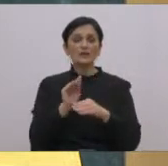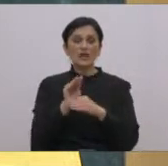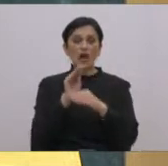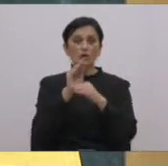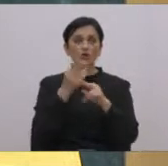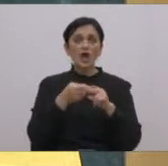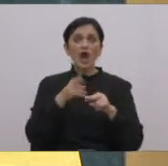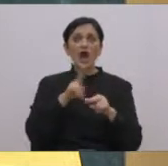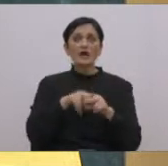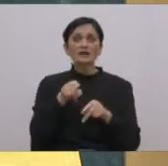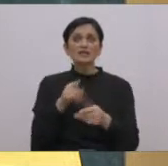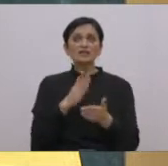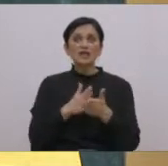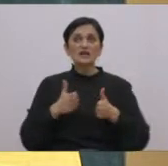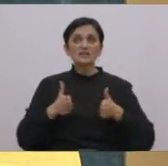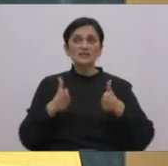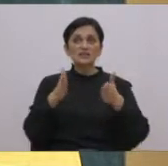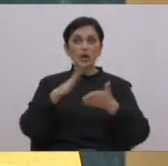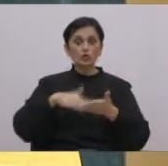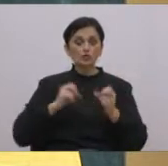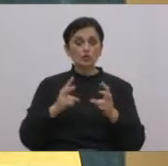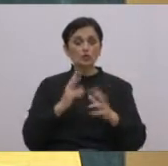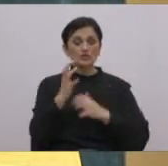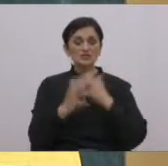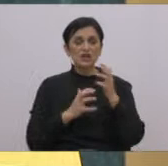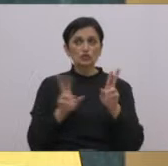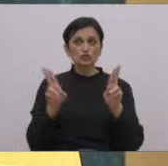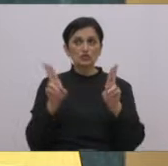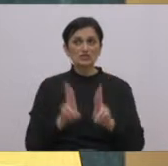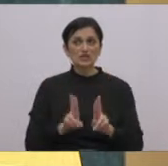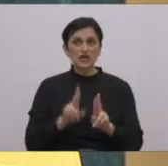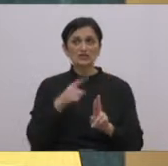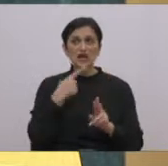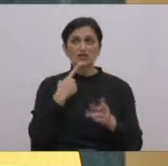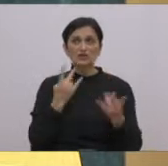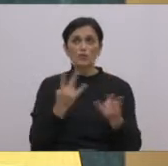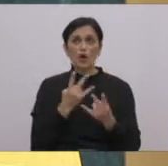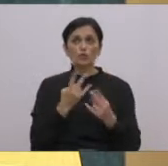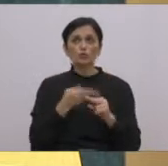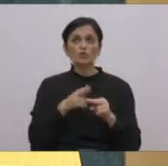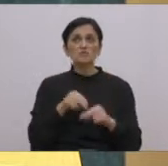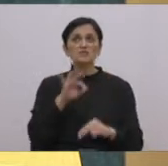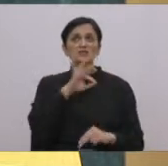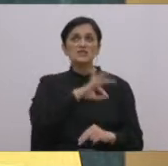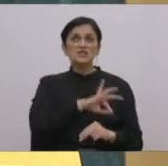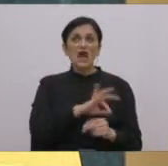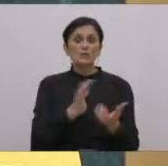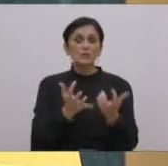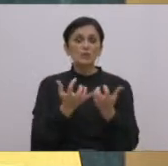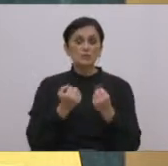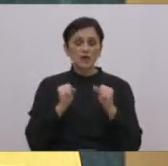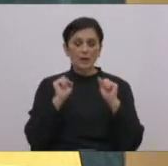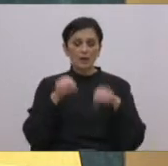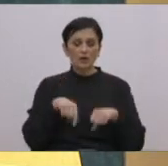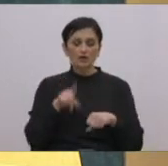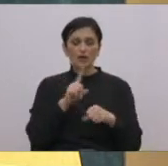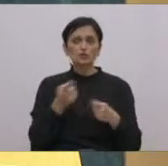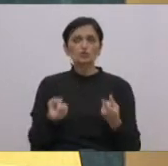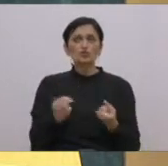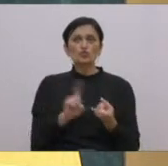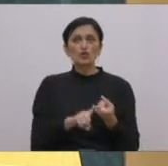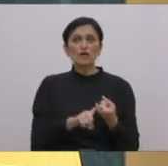ამავდროულად ეს არის საგზაო უსაფრთხოების საერთაშორისო სტანდარტის და რა თქმა უნდა იმ სარგებლის მიღების შესაძლებლობა, რაც